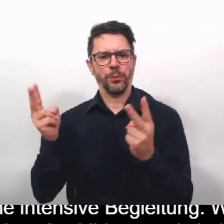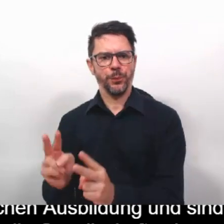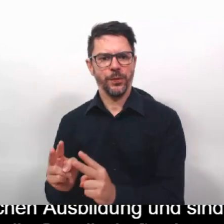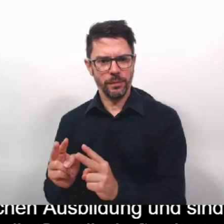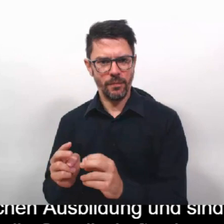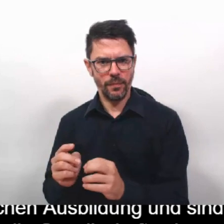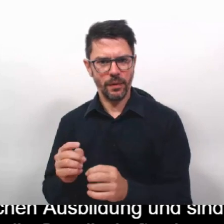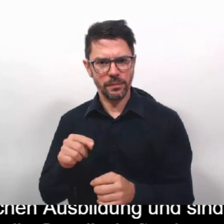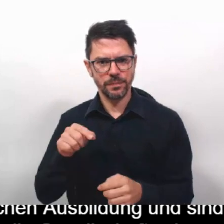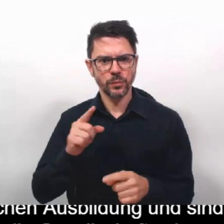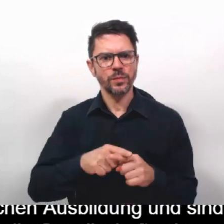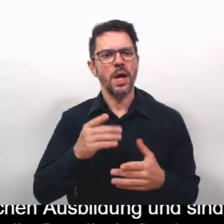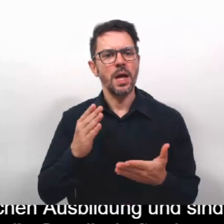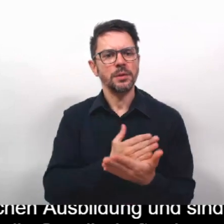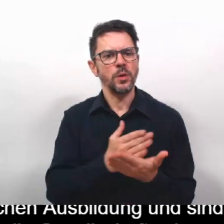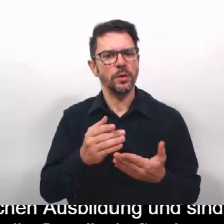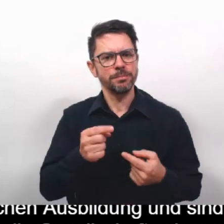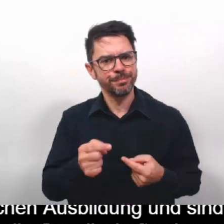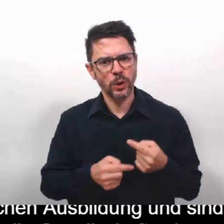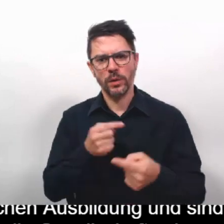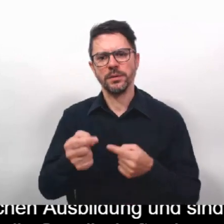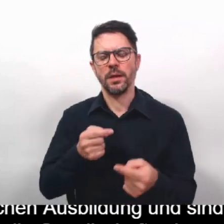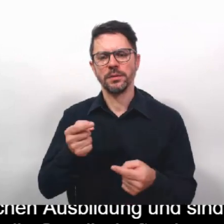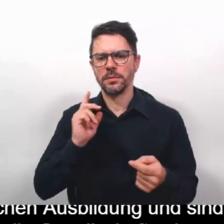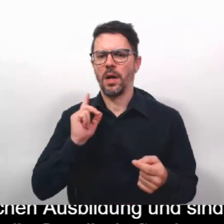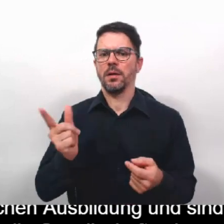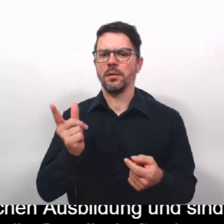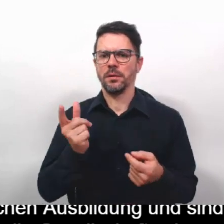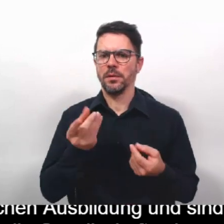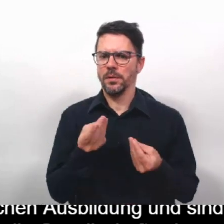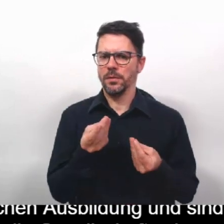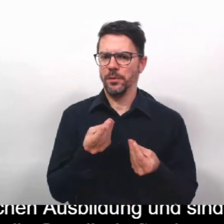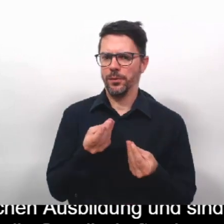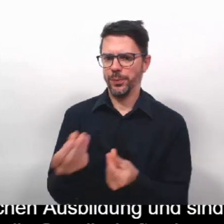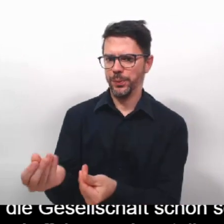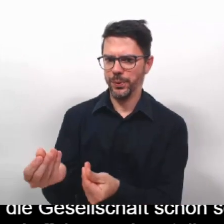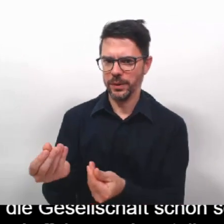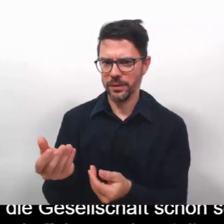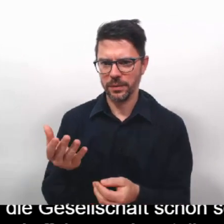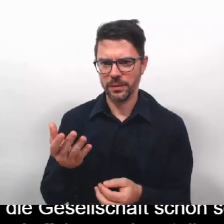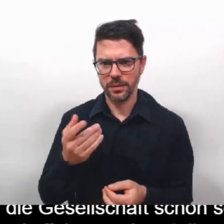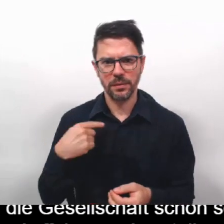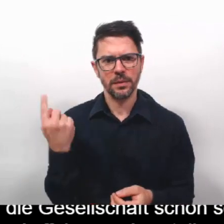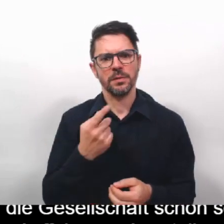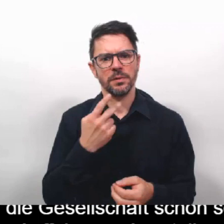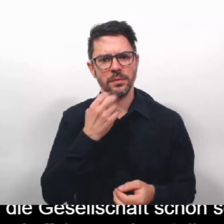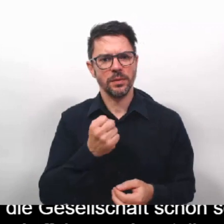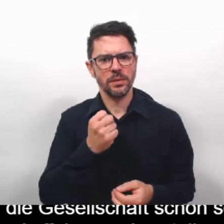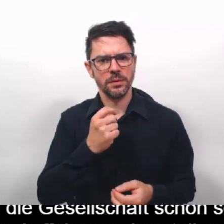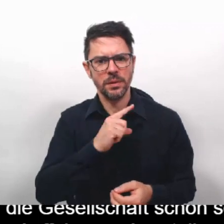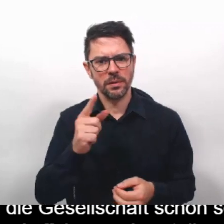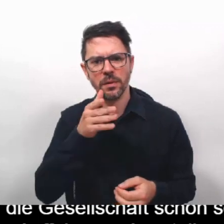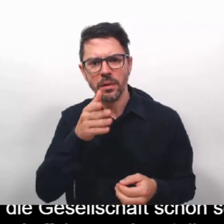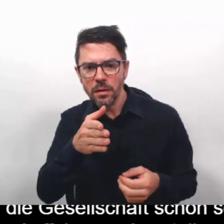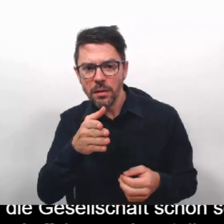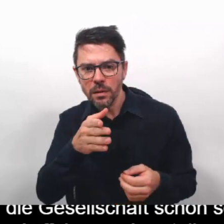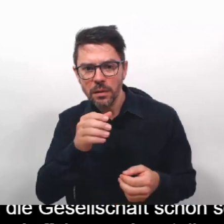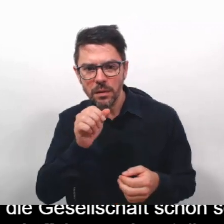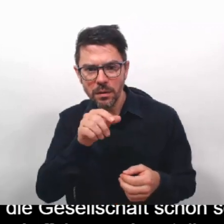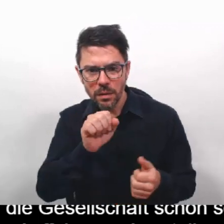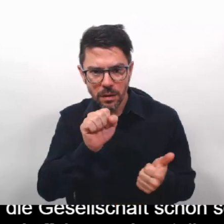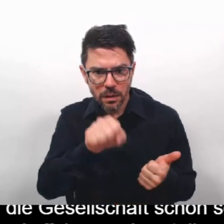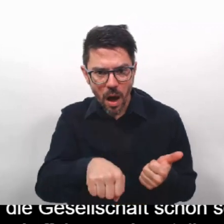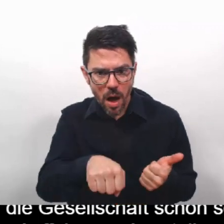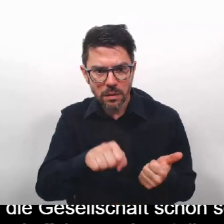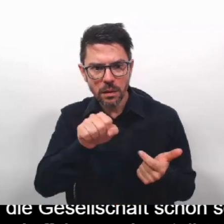intensiven Gesprächen und sind guten Mutes, weil das jetzt auch ein toller Moment ist, tatsächlich die Kunsthochschulen auch nochmal anders